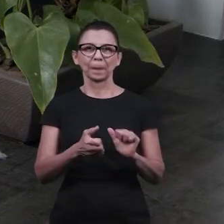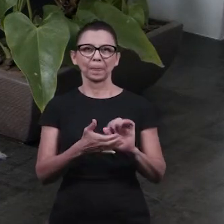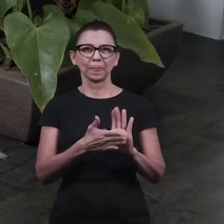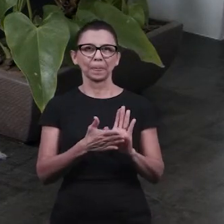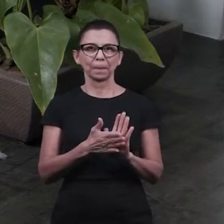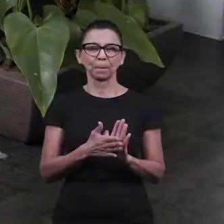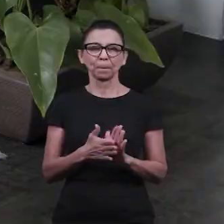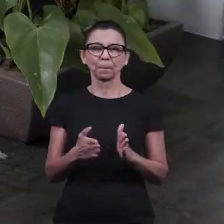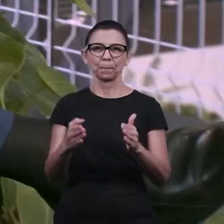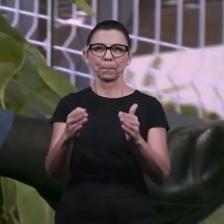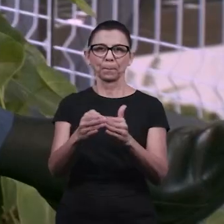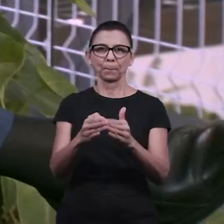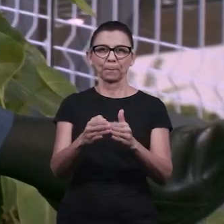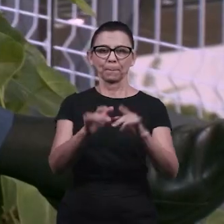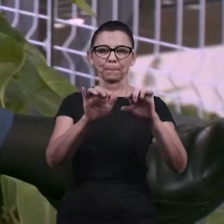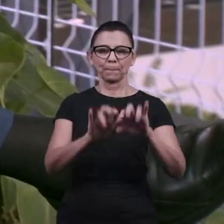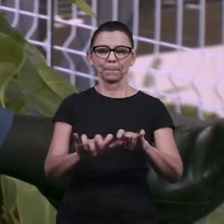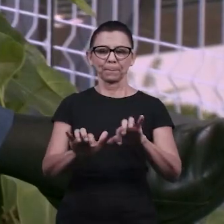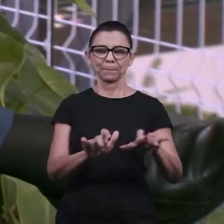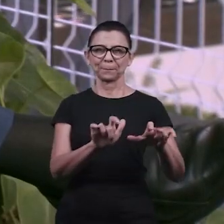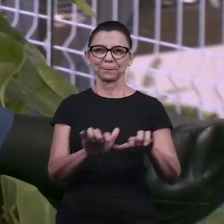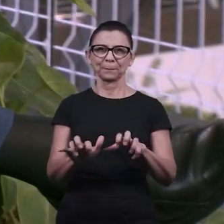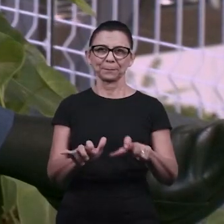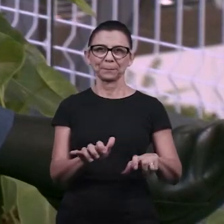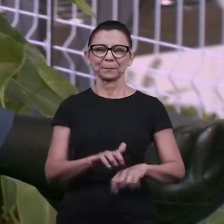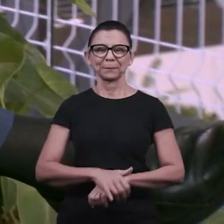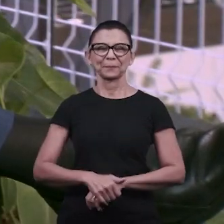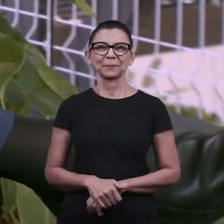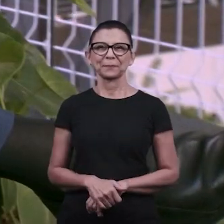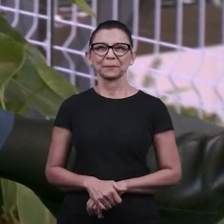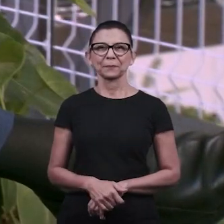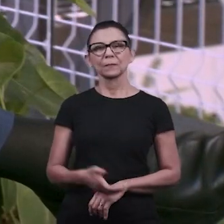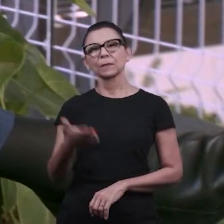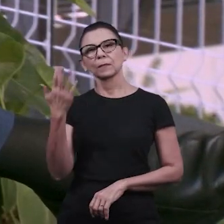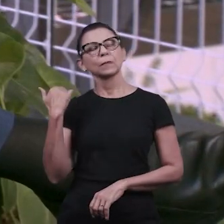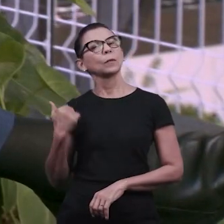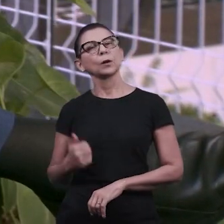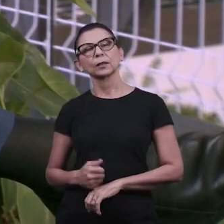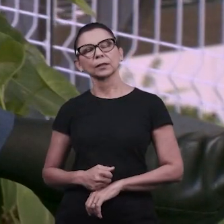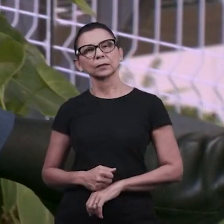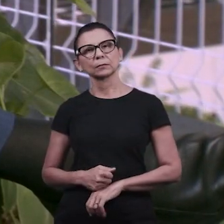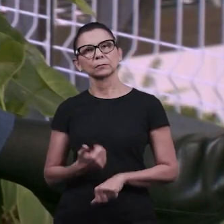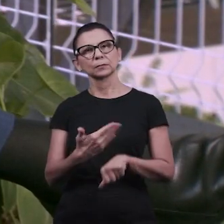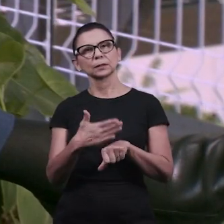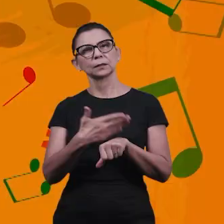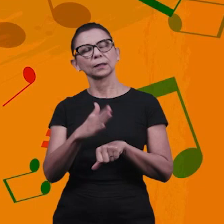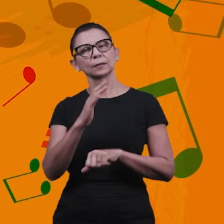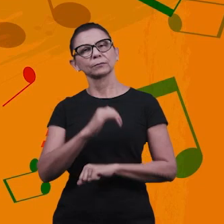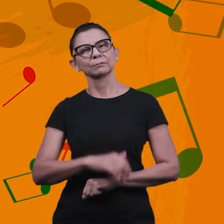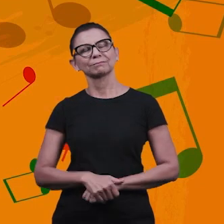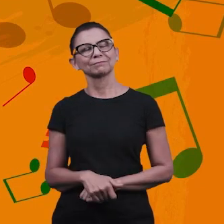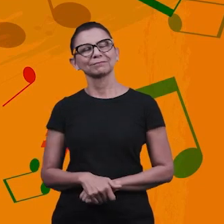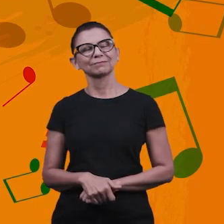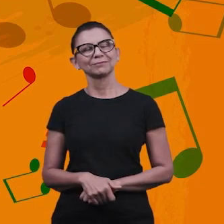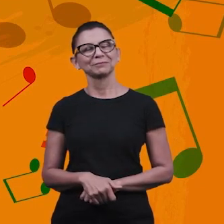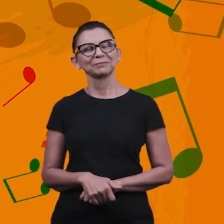dirigée à ceux qui jouent du clavier. Donc, prenez votre instrument et nous allons apprendre.